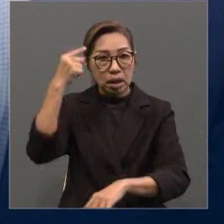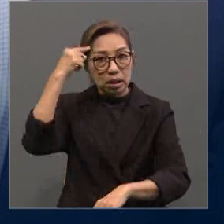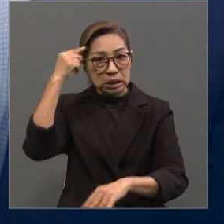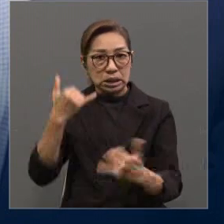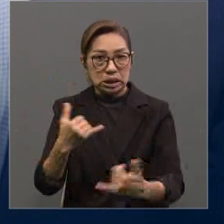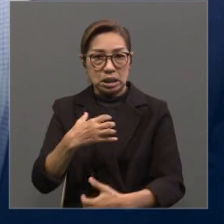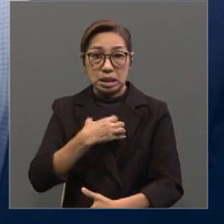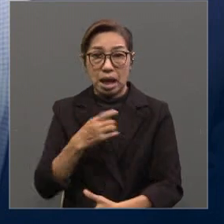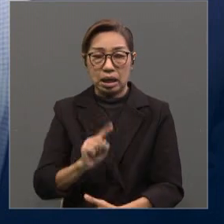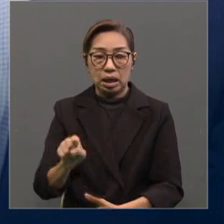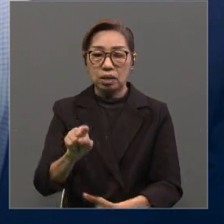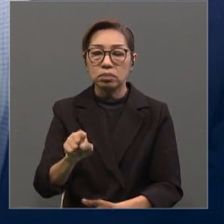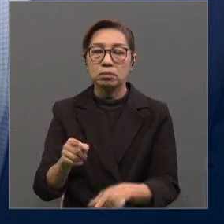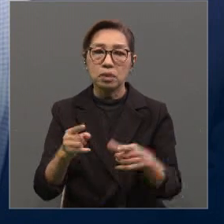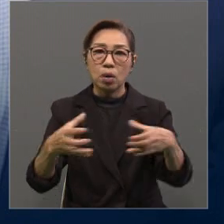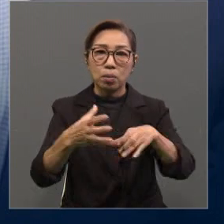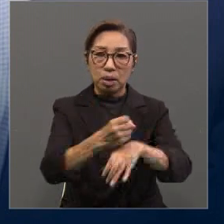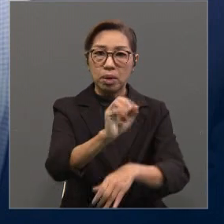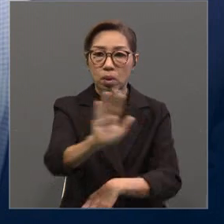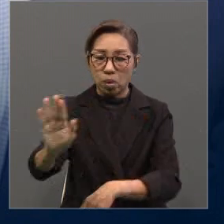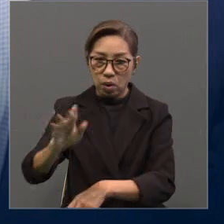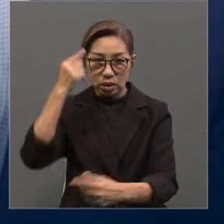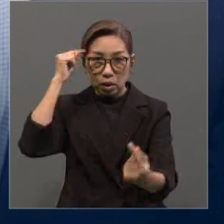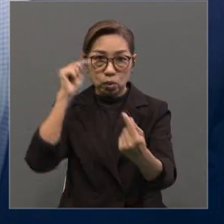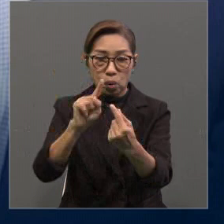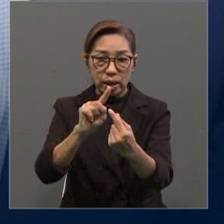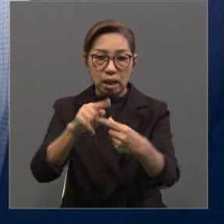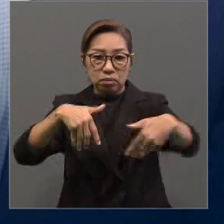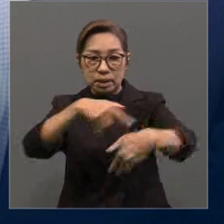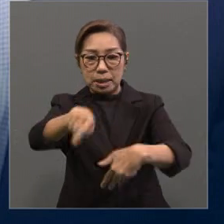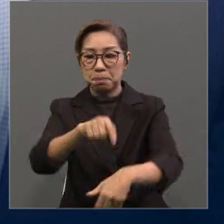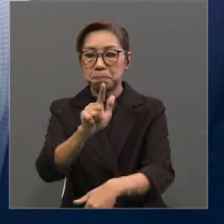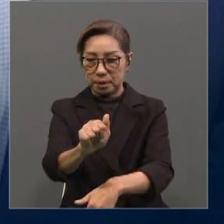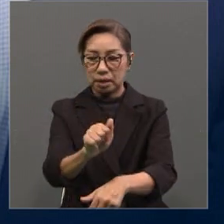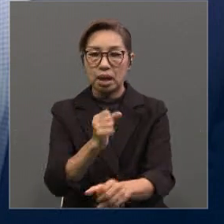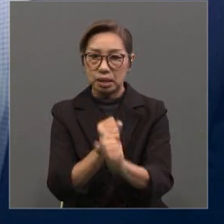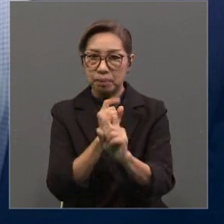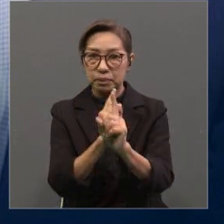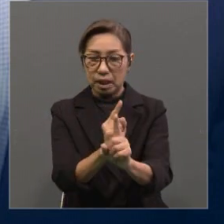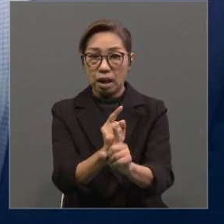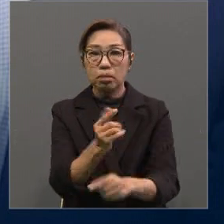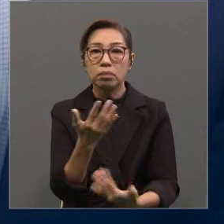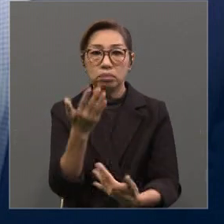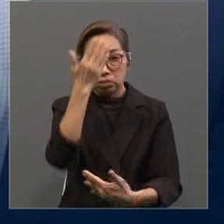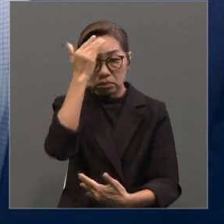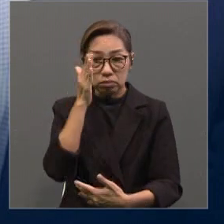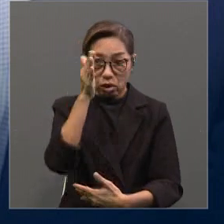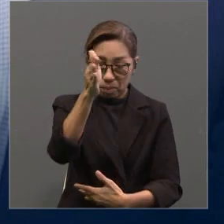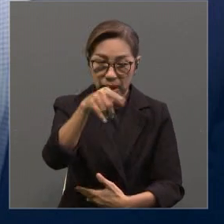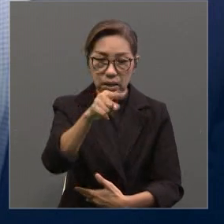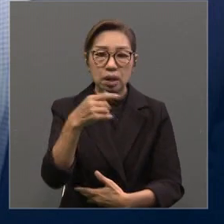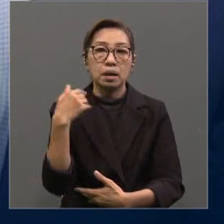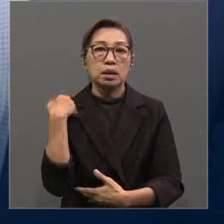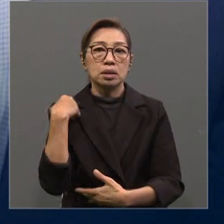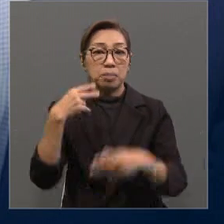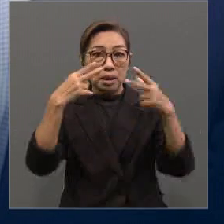อนนี้ก็คือการเห็นทุกพรรคการเมืองไทยยึดโยงและทำตามเสียงประชาชนอย่างแท้จริงที่ในเร็วๆนี้จะมีการเสนอและ